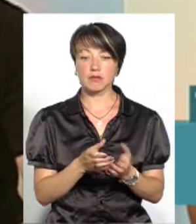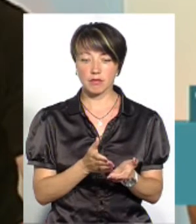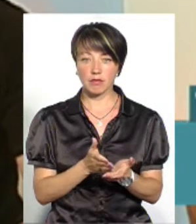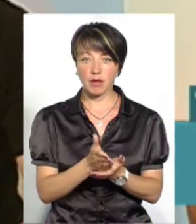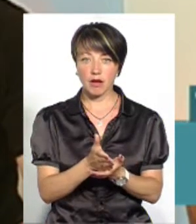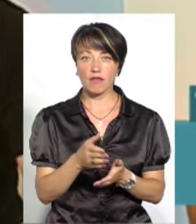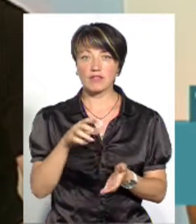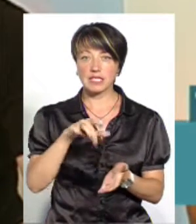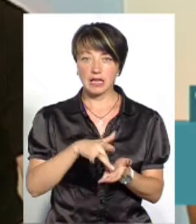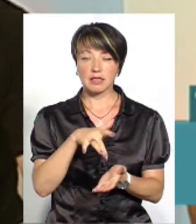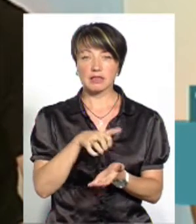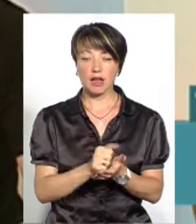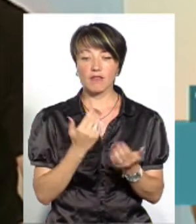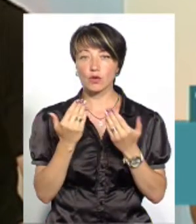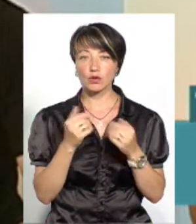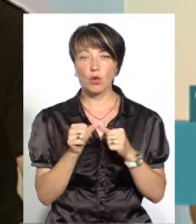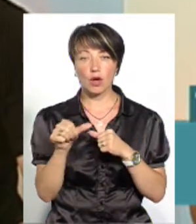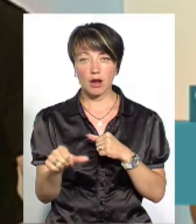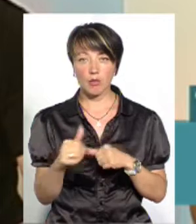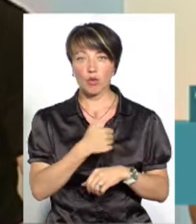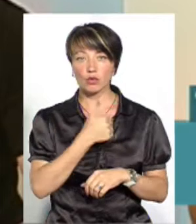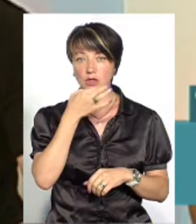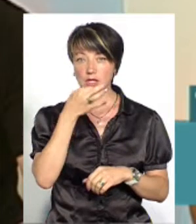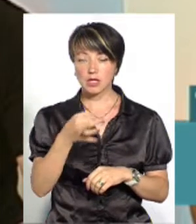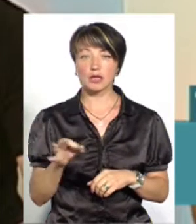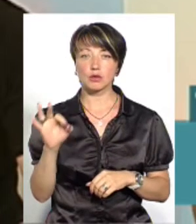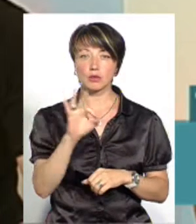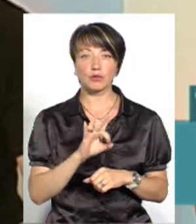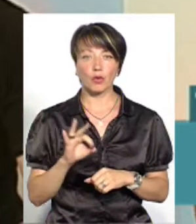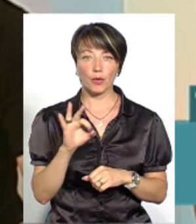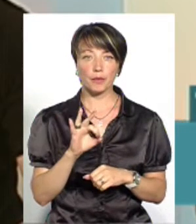відношення, відповідно, і окреме. Хочу зазначити стосовно